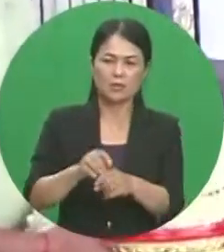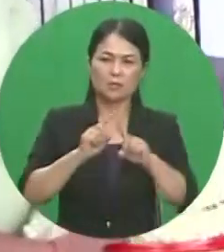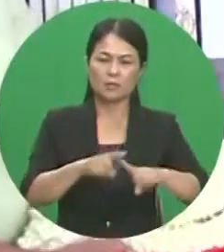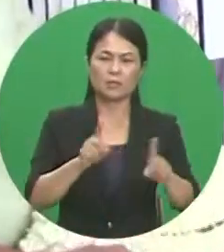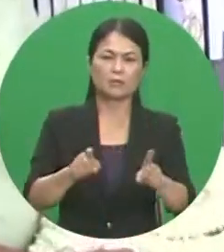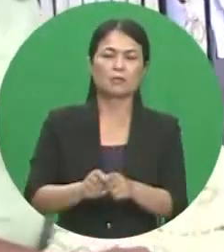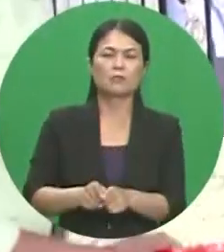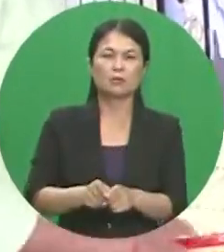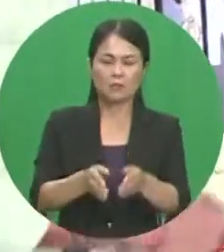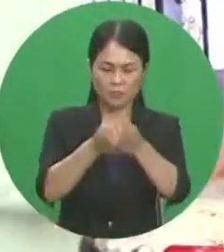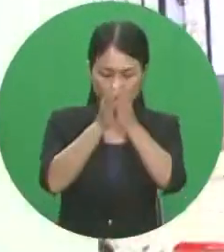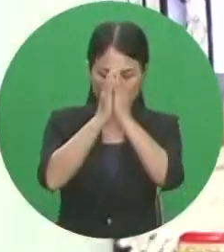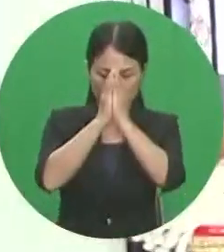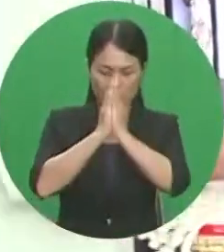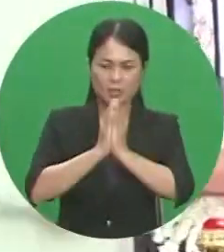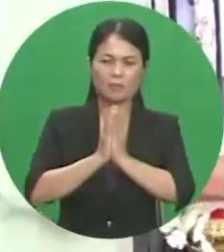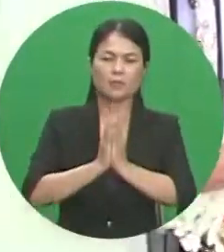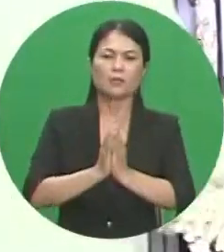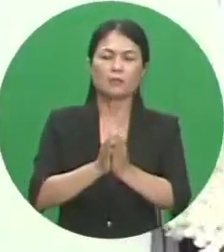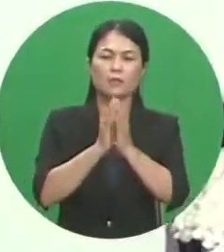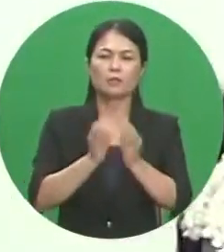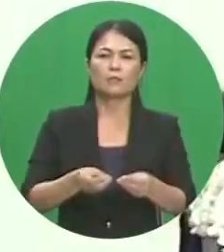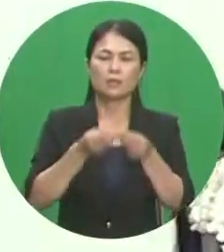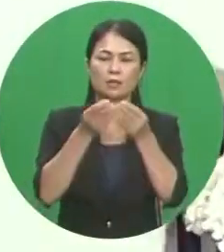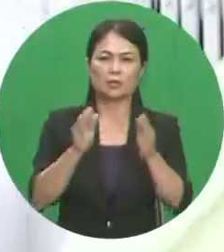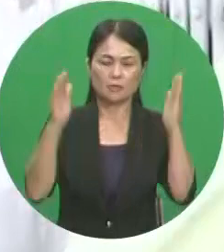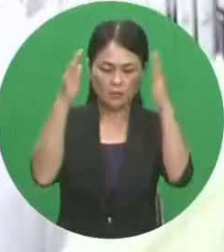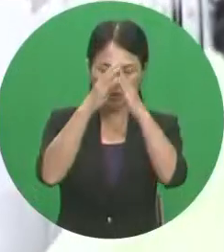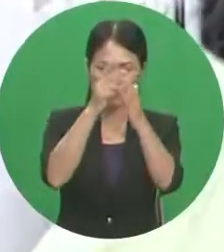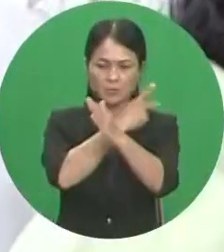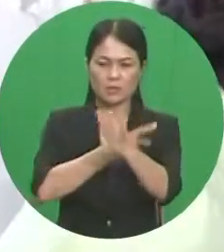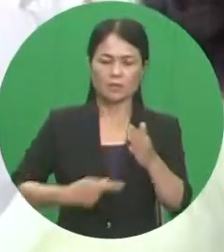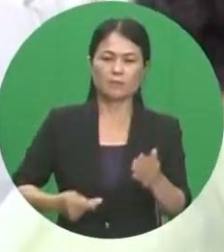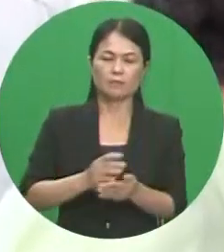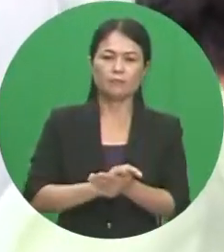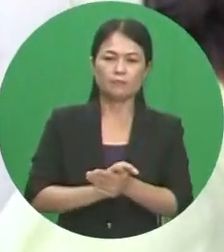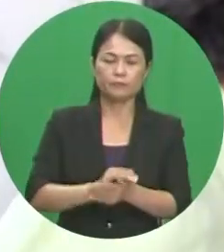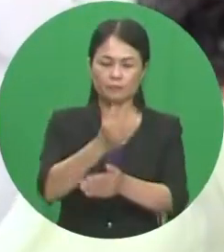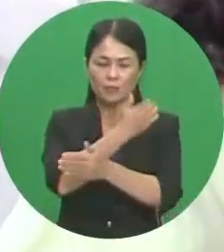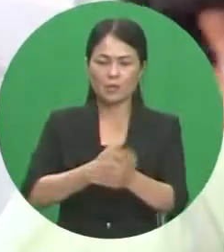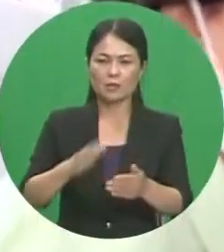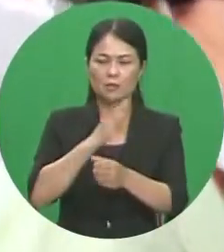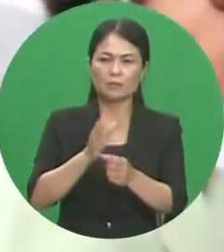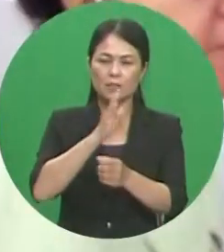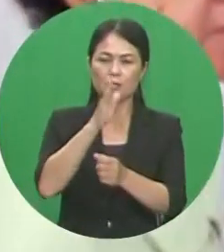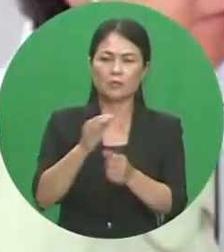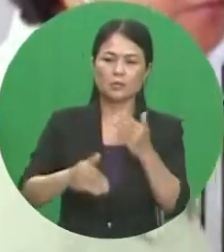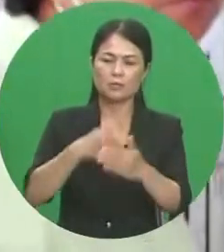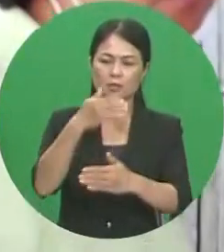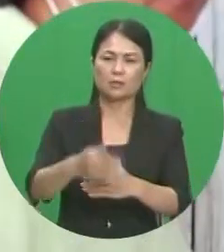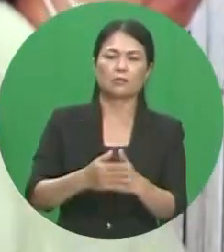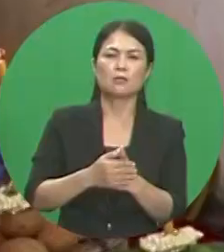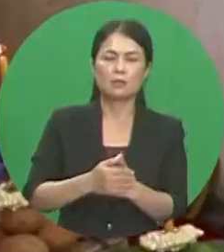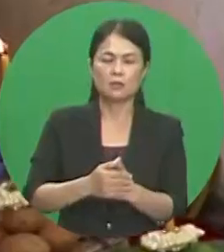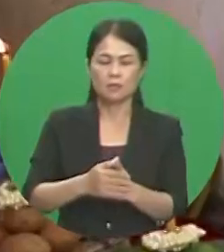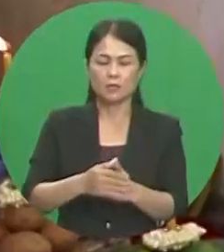លោកចំទាវកតិសង្ឃហបណ្ឌិតក៏បានសូមបួងសួងសូមឲ្យប្រទេសជាតិជៀសផុតពីគ្រោះរាំងស្ងួតជំងឺដង្កាត់ផ្សេងៗនិងបានបួងសួងថ្វាយព្រះពរជ័យថ្វាយព្រះមហាក្សត្រព្រះមហាក្សត្រី chia sầm đạch mái, sầm đạch dí, sầm đạch dí tuốt,